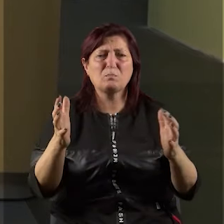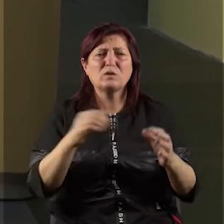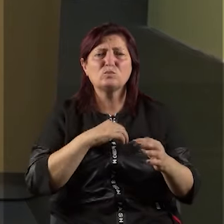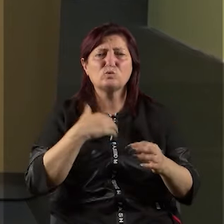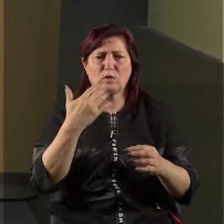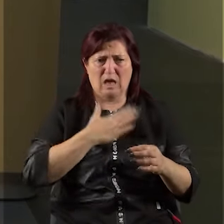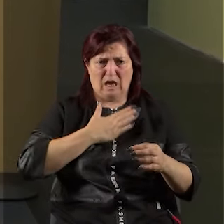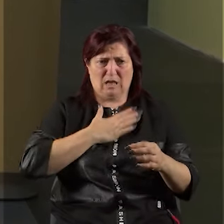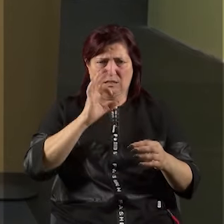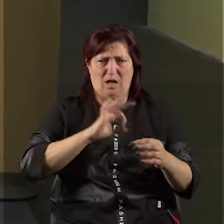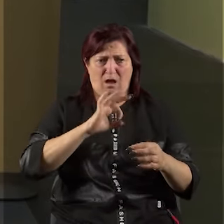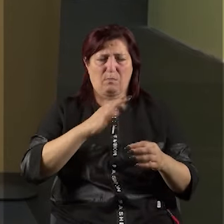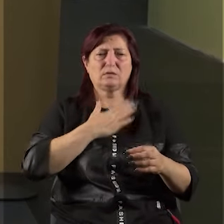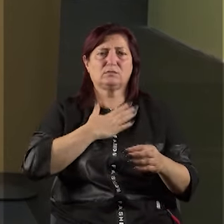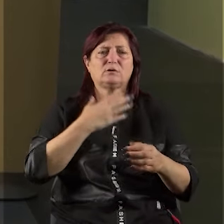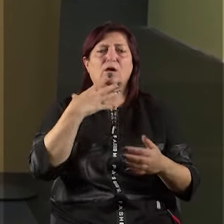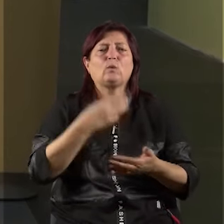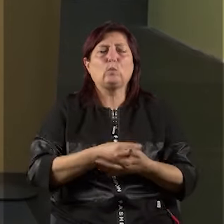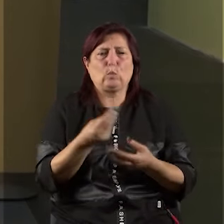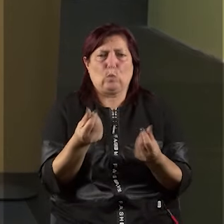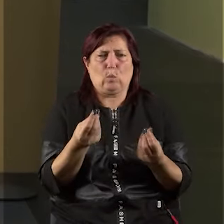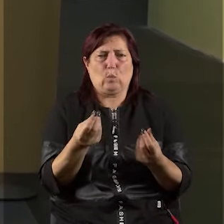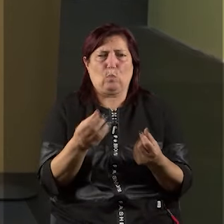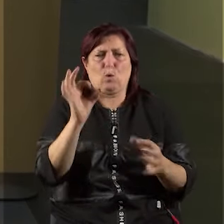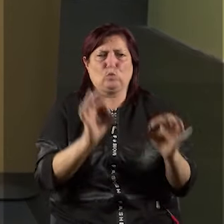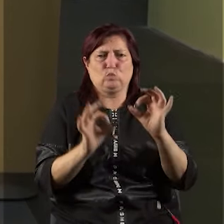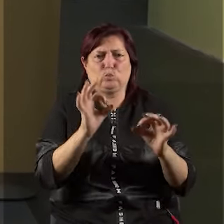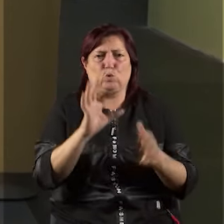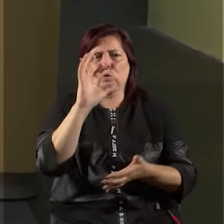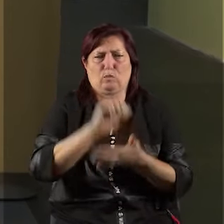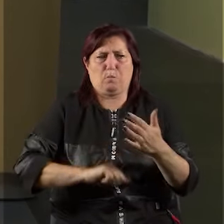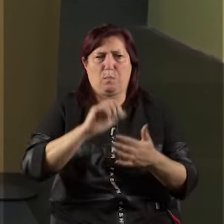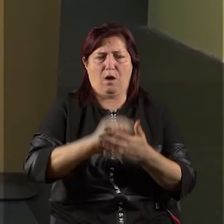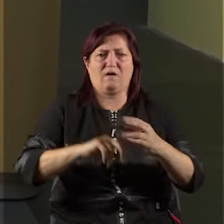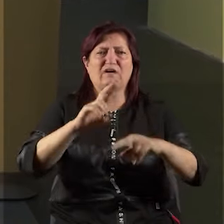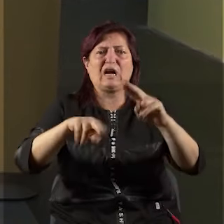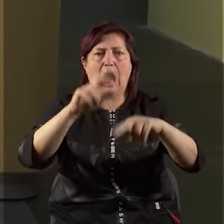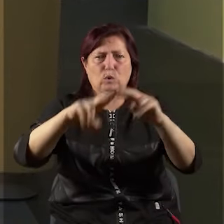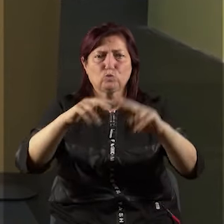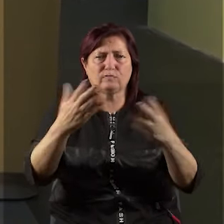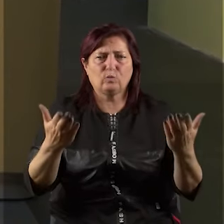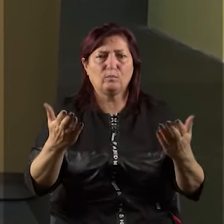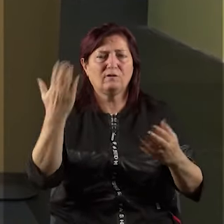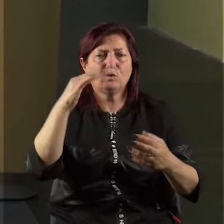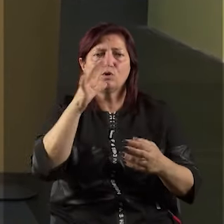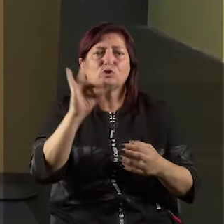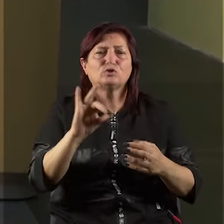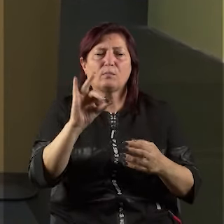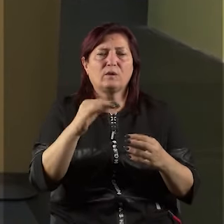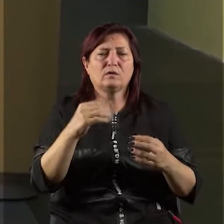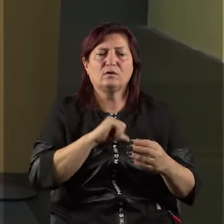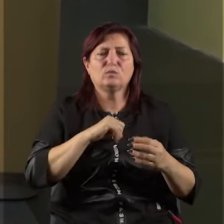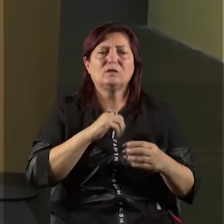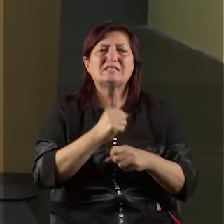կառուցված եւ իրենց գումարներով նաեւ հոնորարների տոկոսներ էին պահում, այդ շենքերը կառուցվում էին բոլոր արվեստի